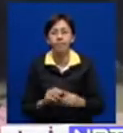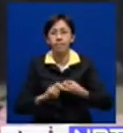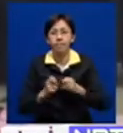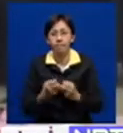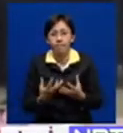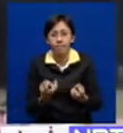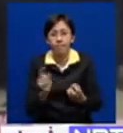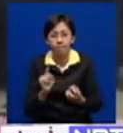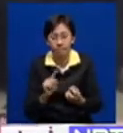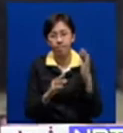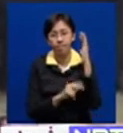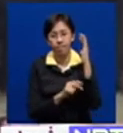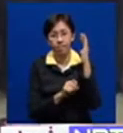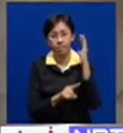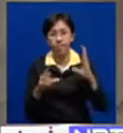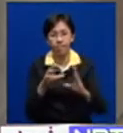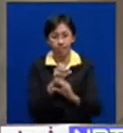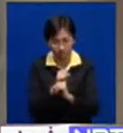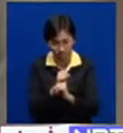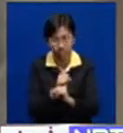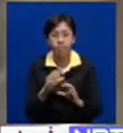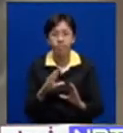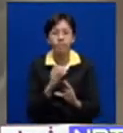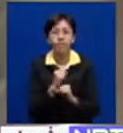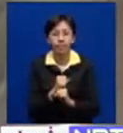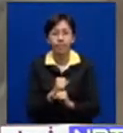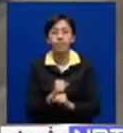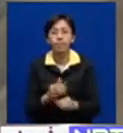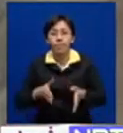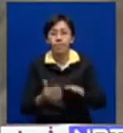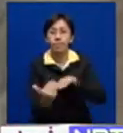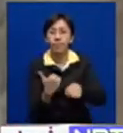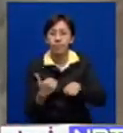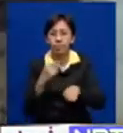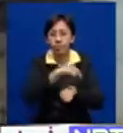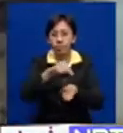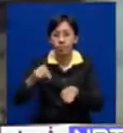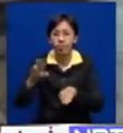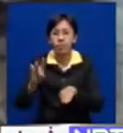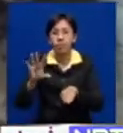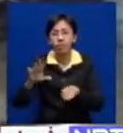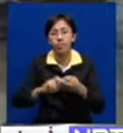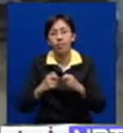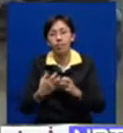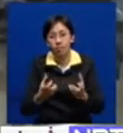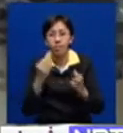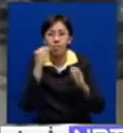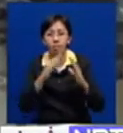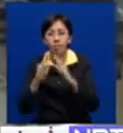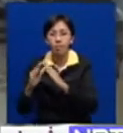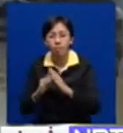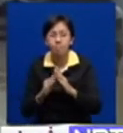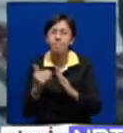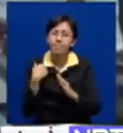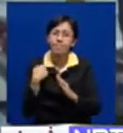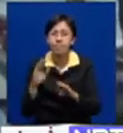ค่ะล่าสุดทางจังหวัดได้สรุปความเสียหายเบื้องต้นมีถนนชำรุด85สายบ้านเรือนเสียหายบาง